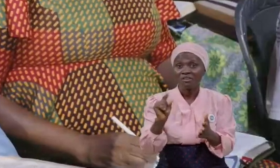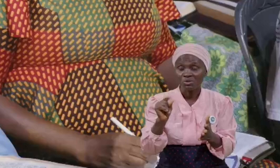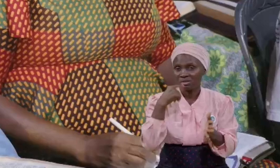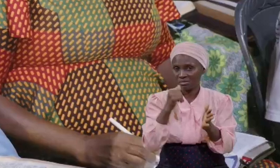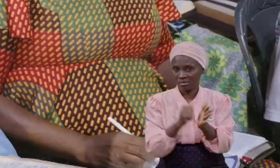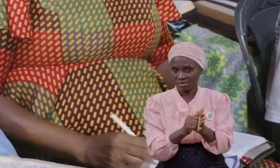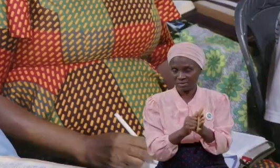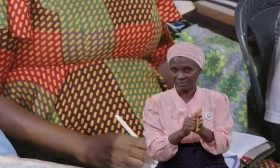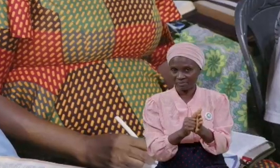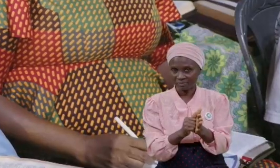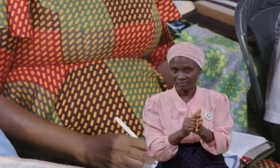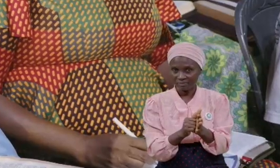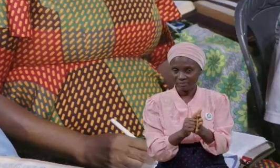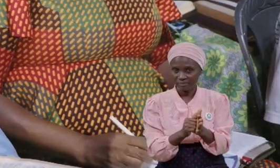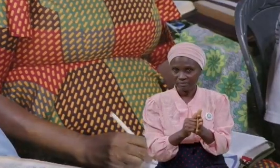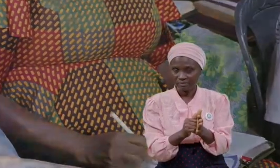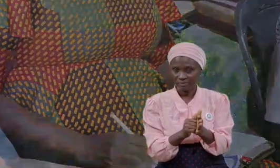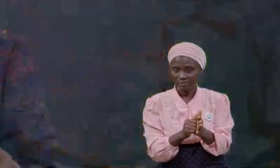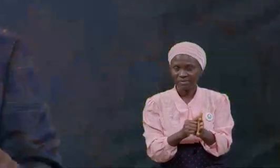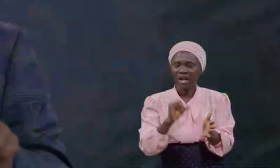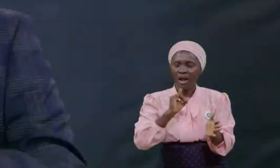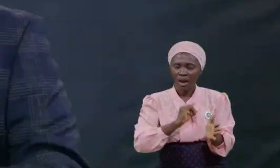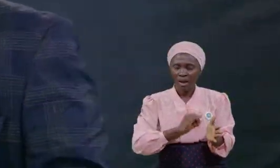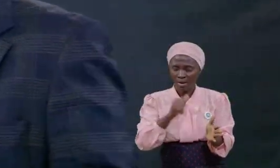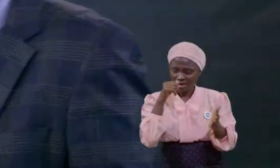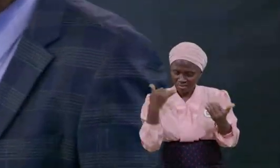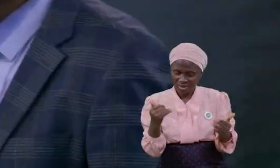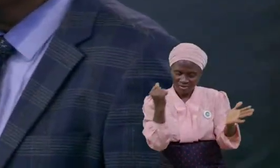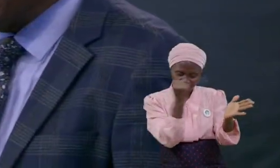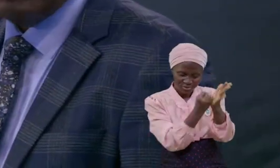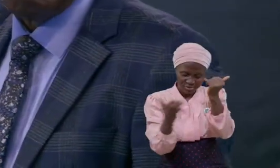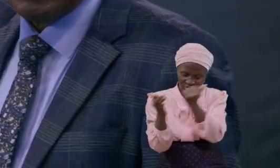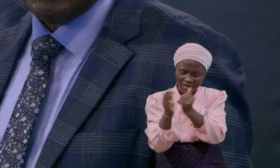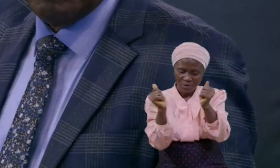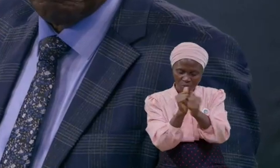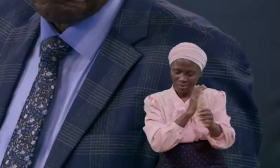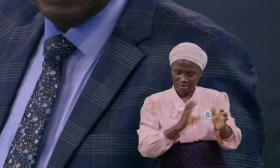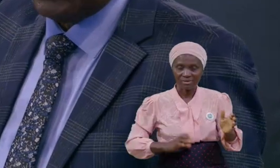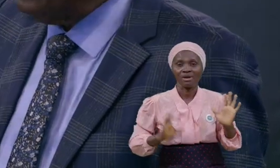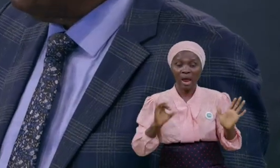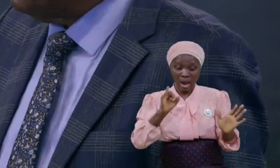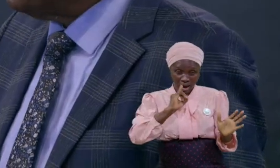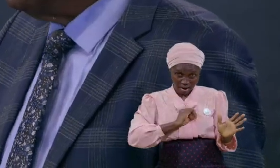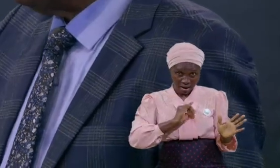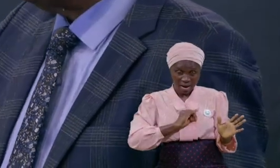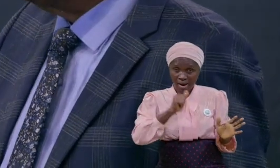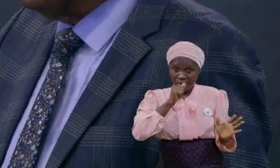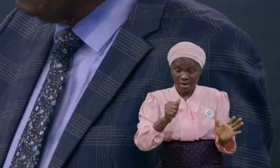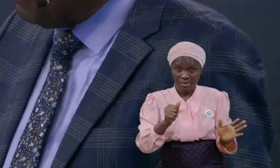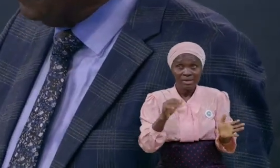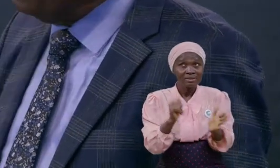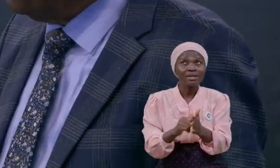j'ai été crucifié avec Christ. J'ai été, le jour où je l'ai rencontré, j'ai dit,